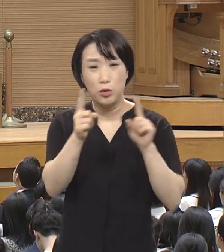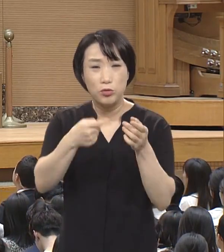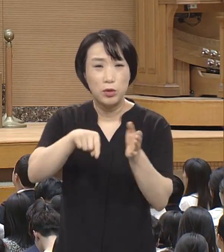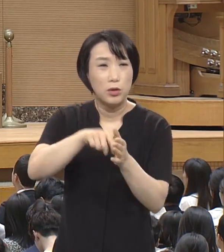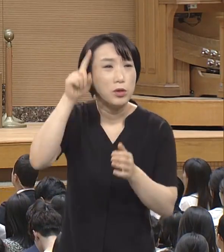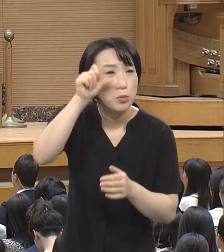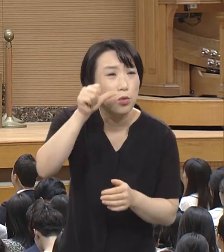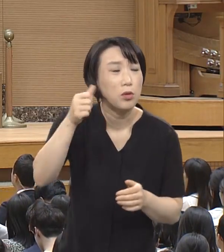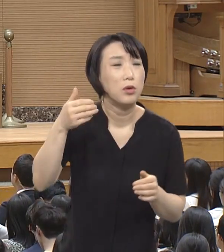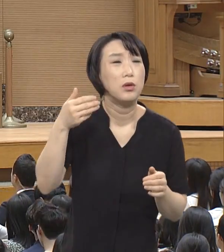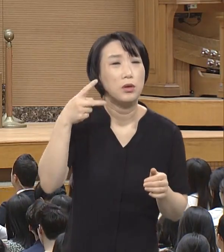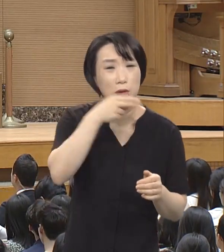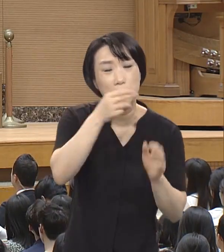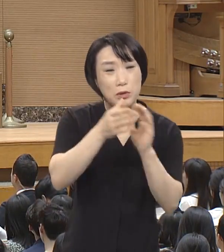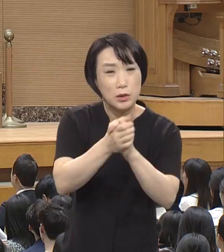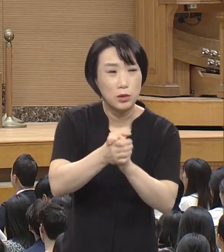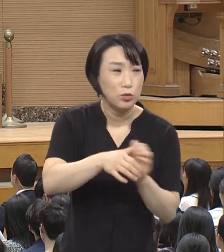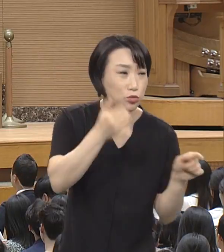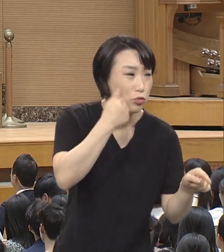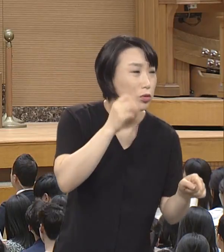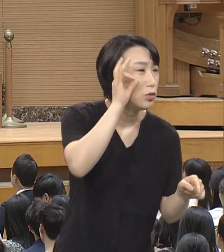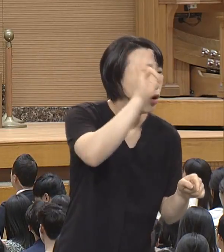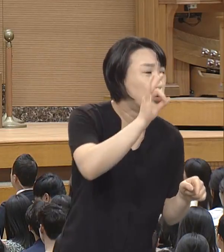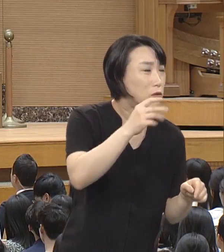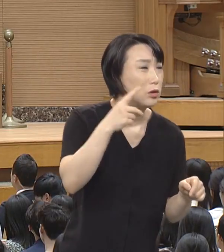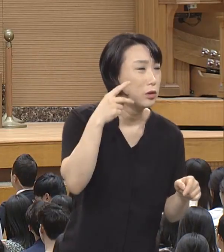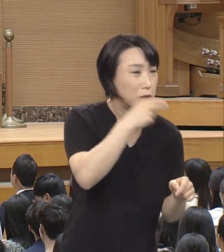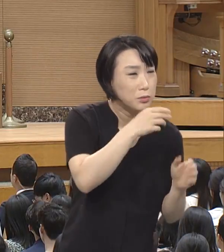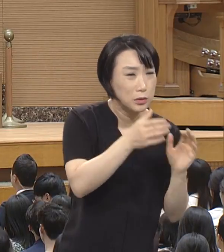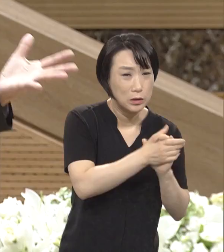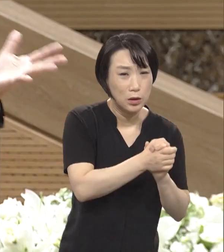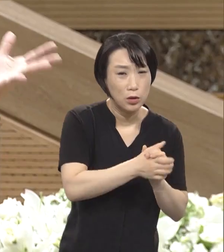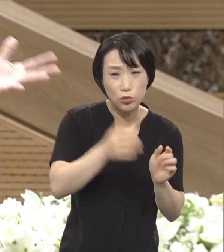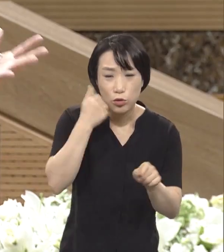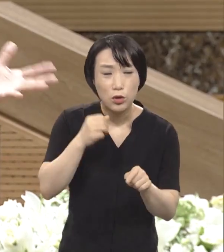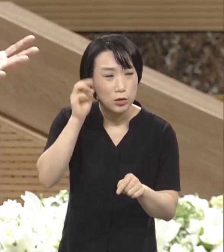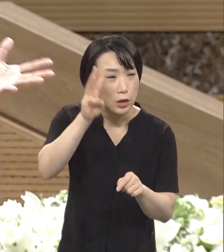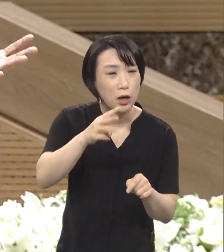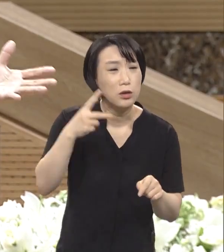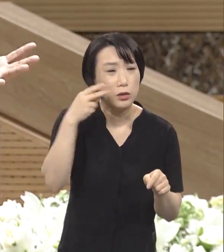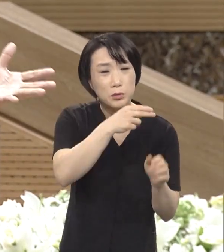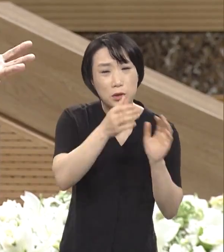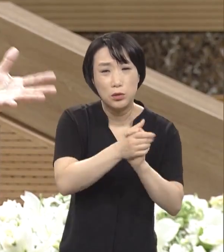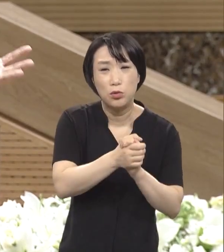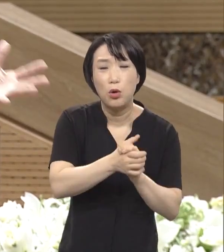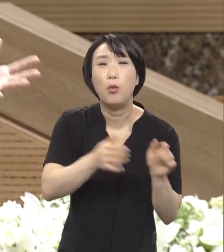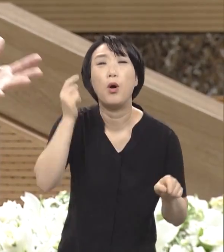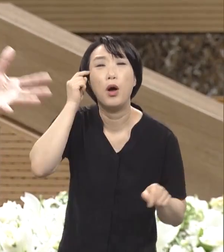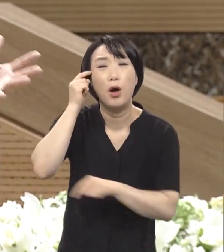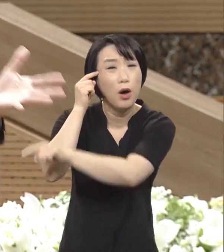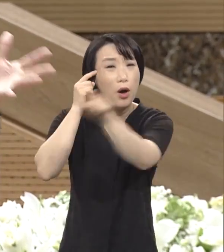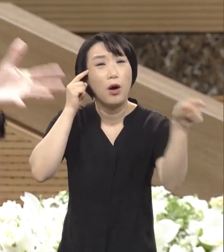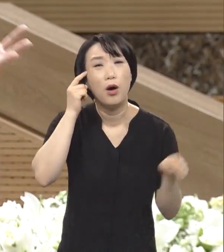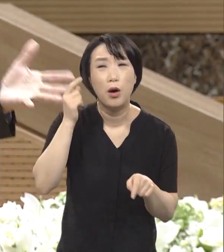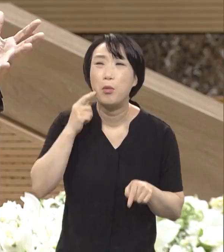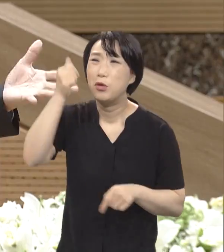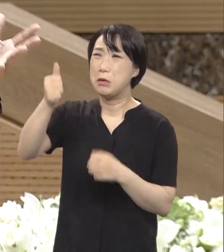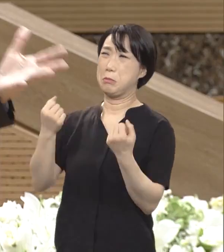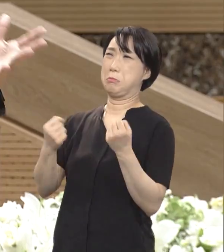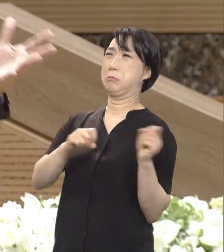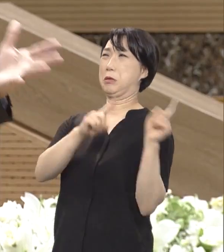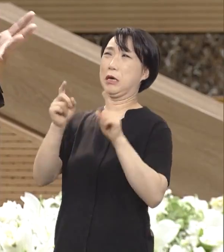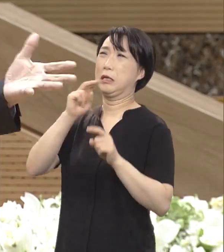금식, 닷새 금식, 사흘 금식. 우리 목사님이 건강하셔야